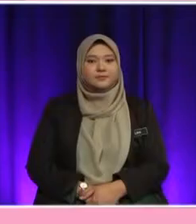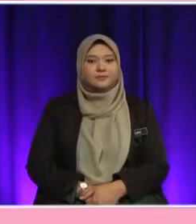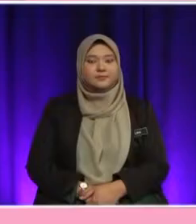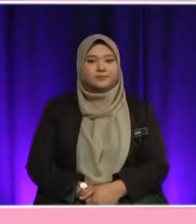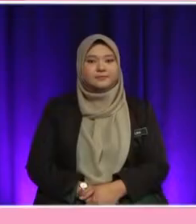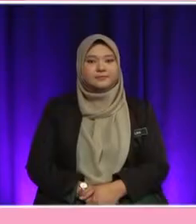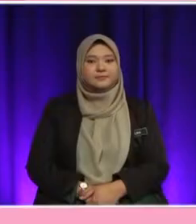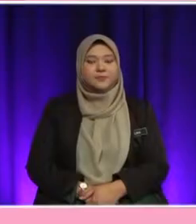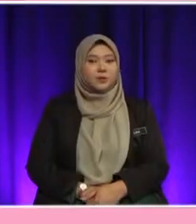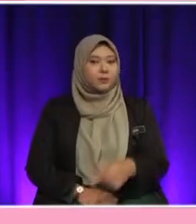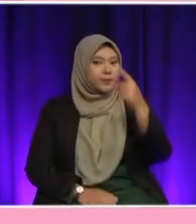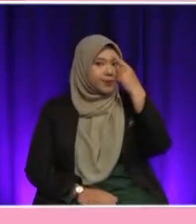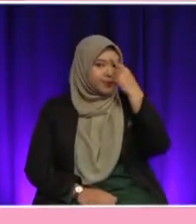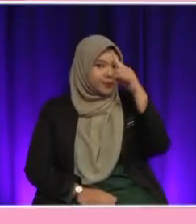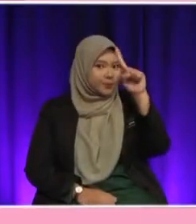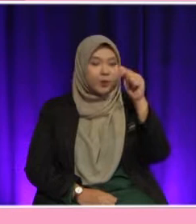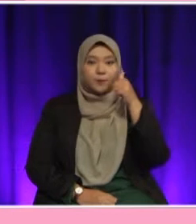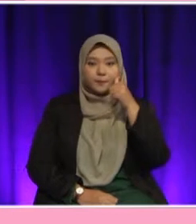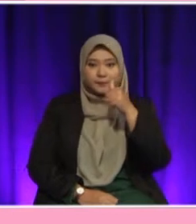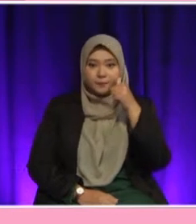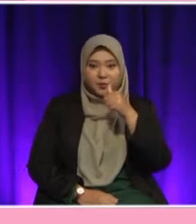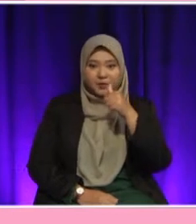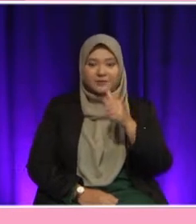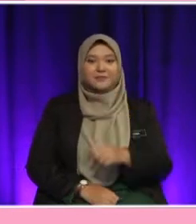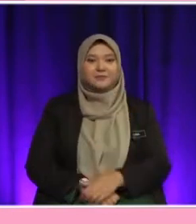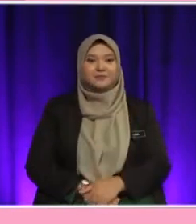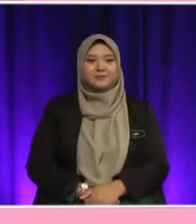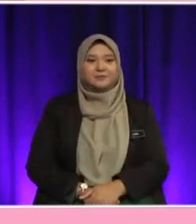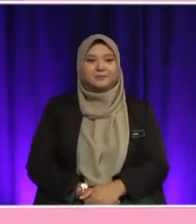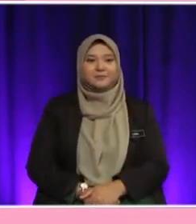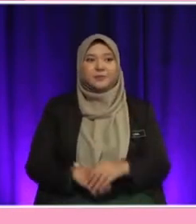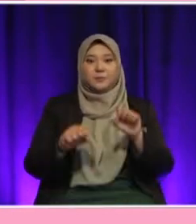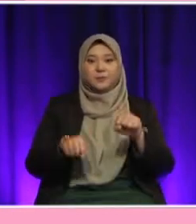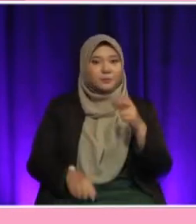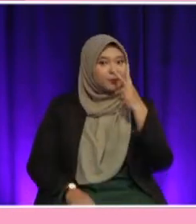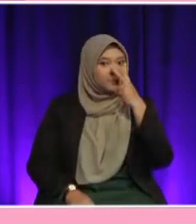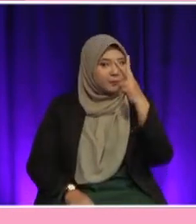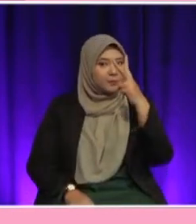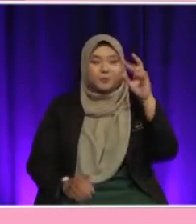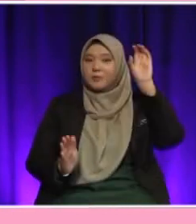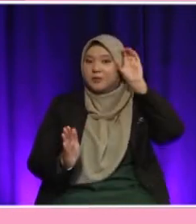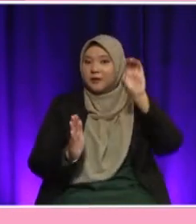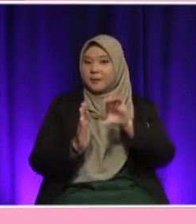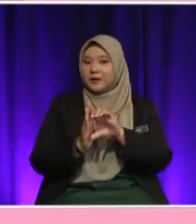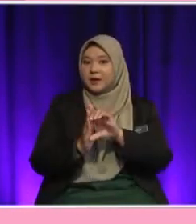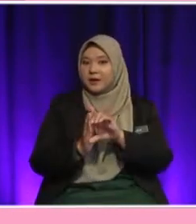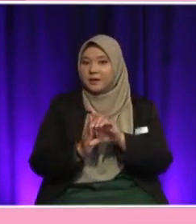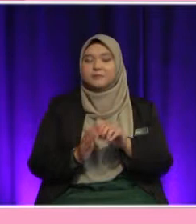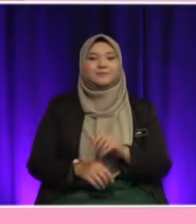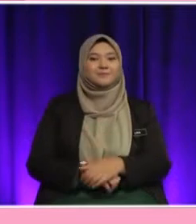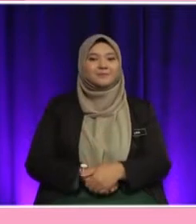sistem pembiakan perempuan dalam buku teks juga ya baik